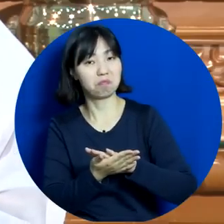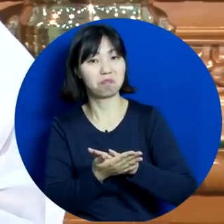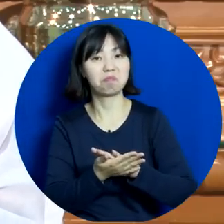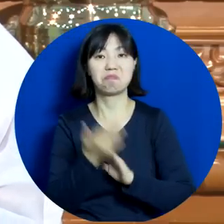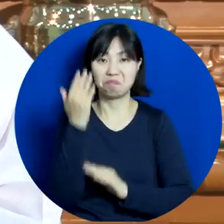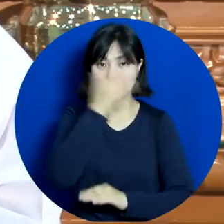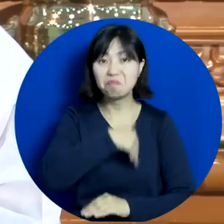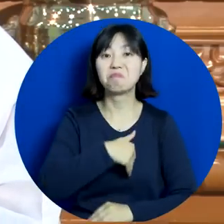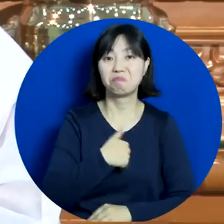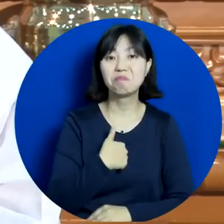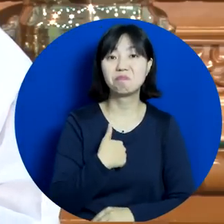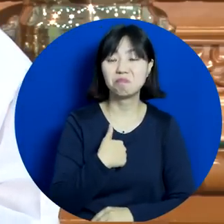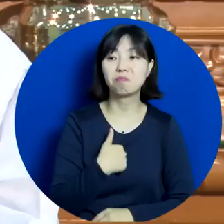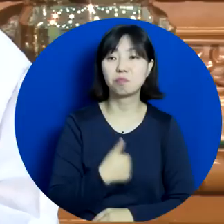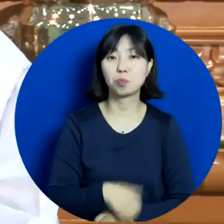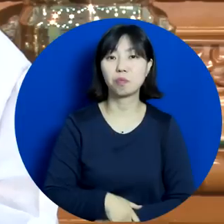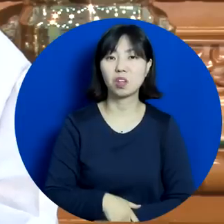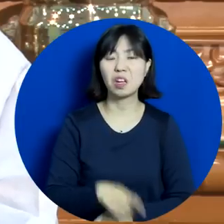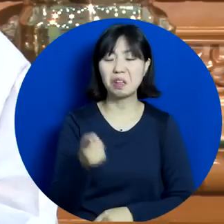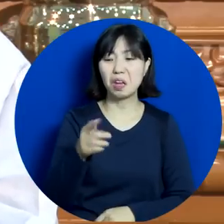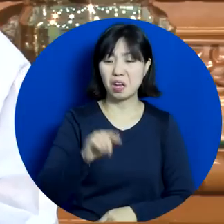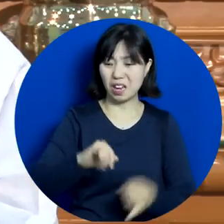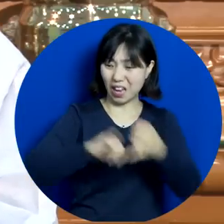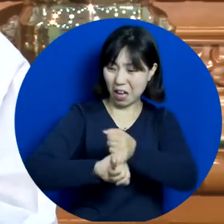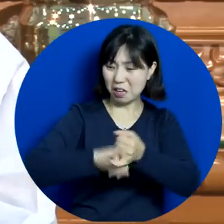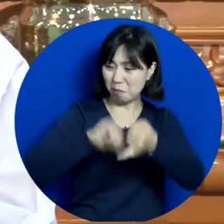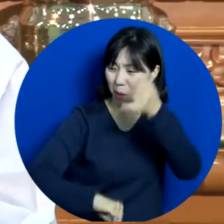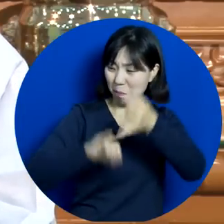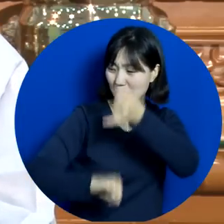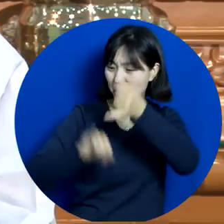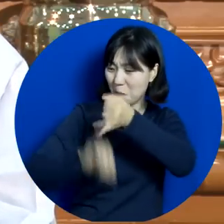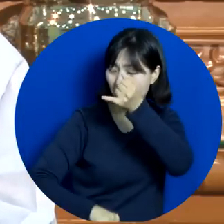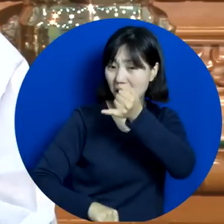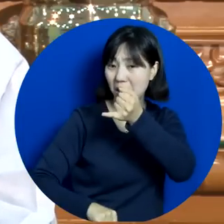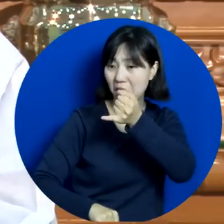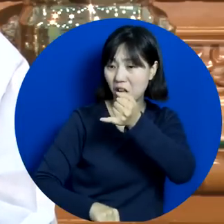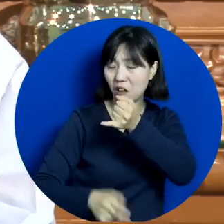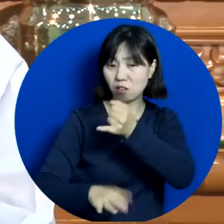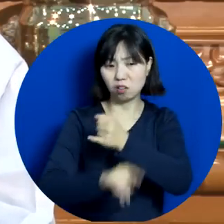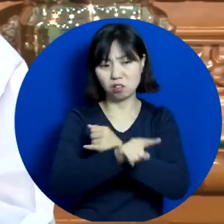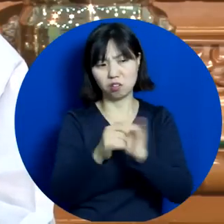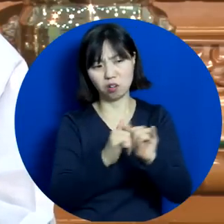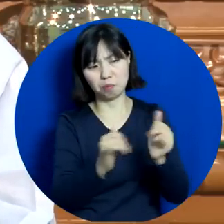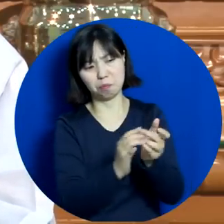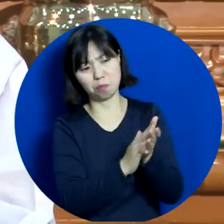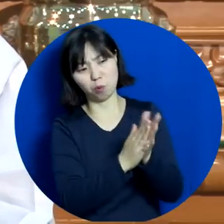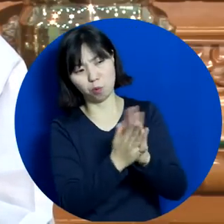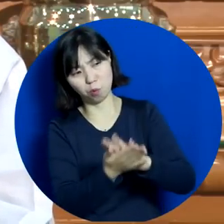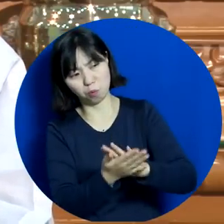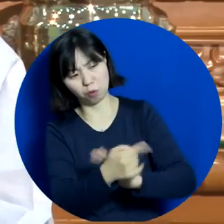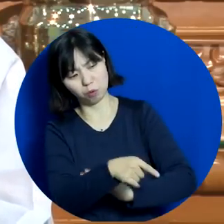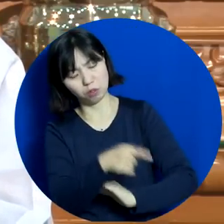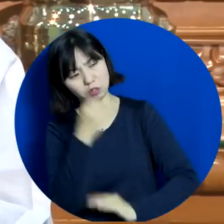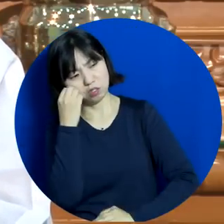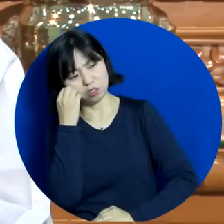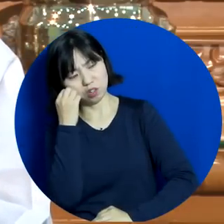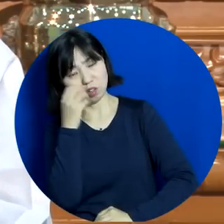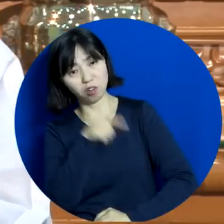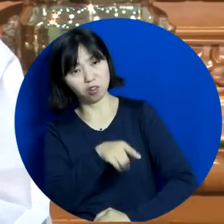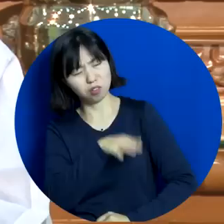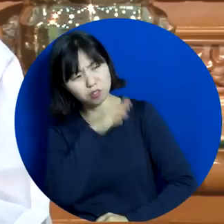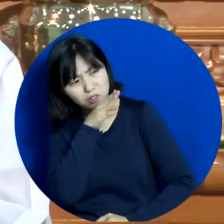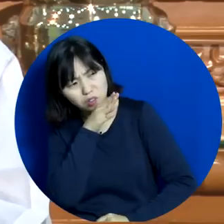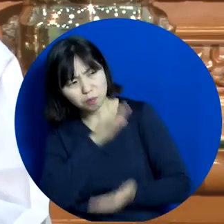근데, 하도 약속해놓고 안 지키다가 이렇게 변하면 사람들이 저게 의대나 저게